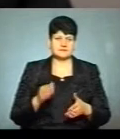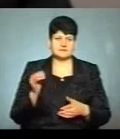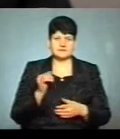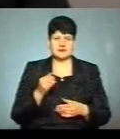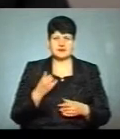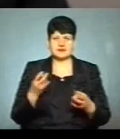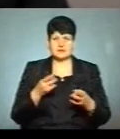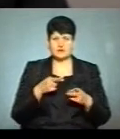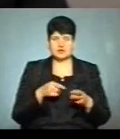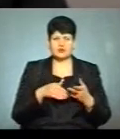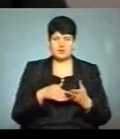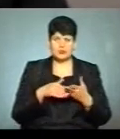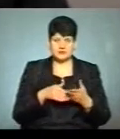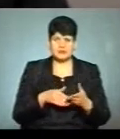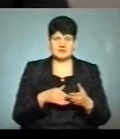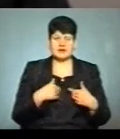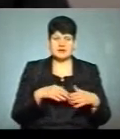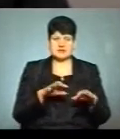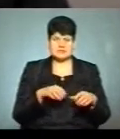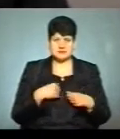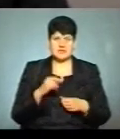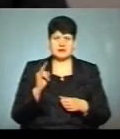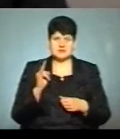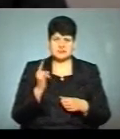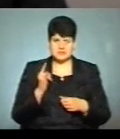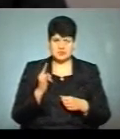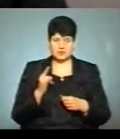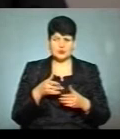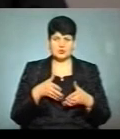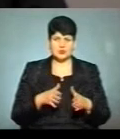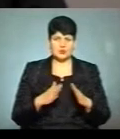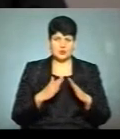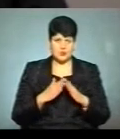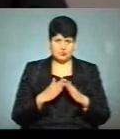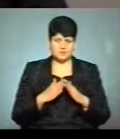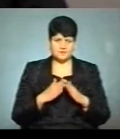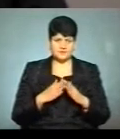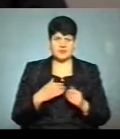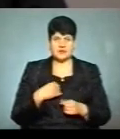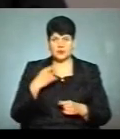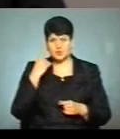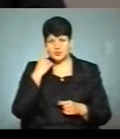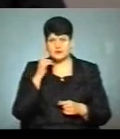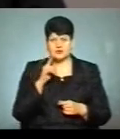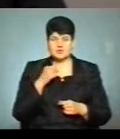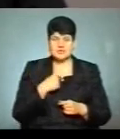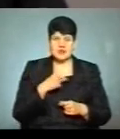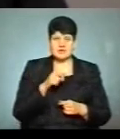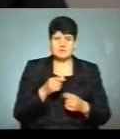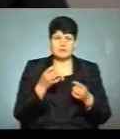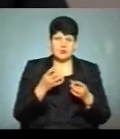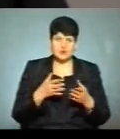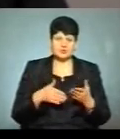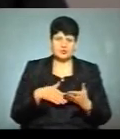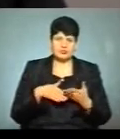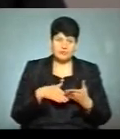І треба було їй допомогти, я її забрала з дитиною з роддому. І думала, що я їй просто допоможу, якось